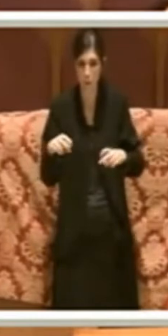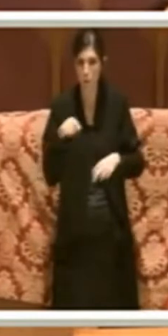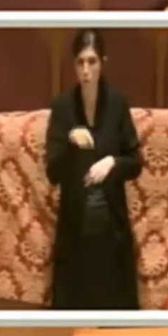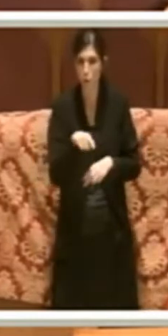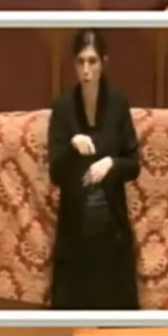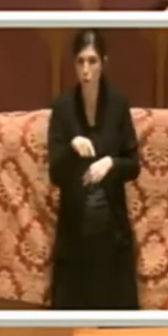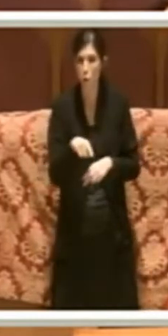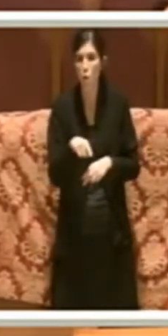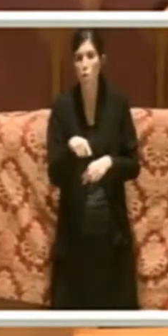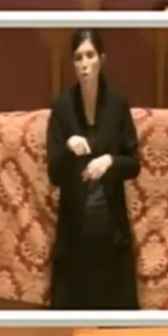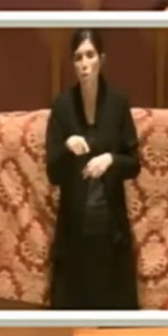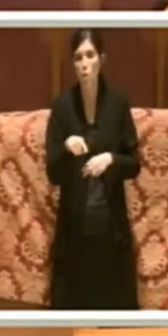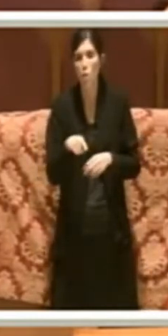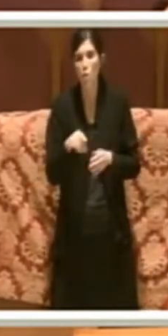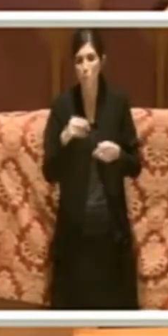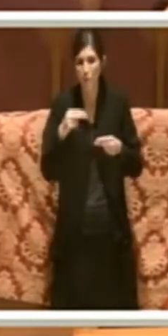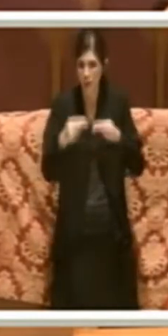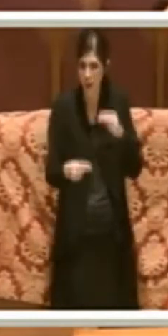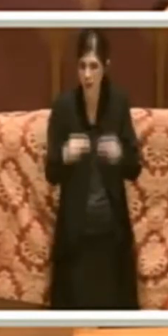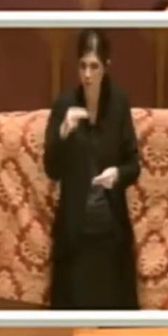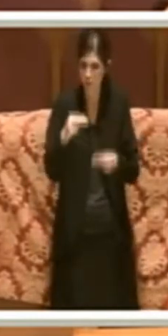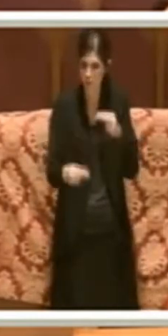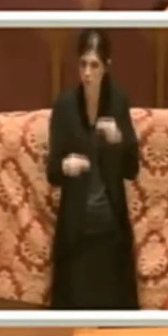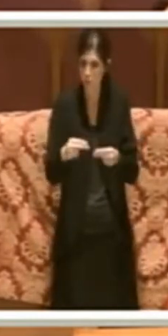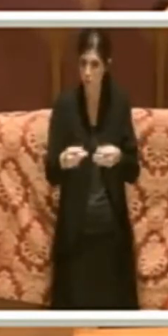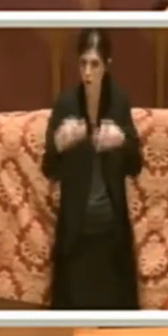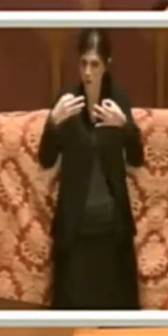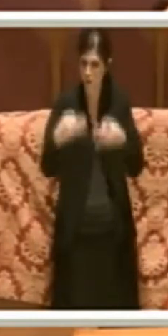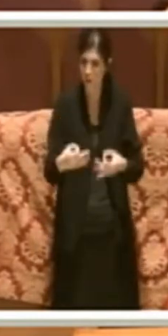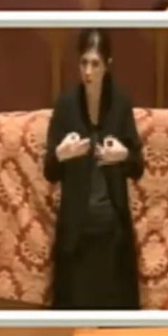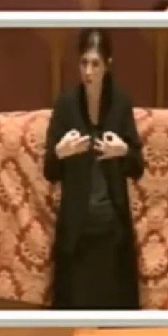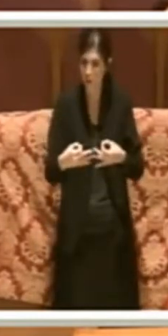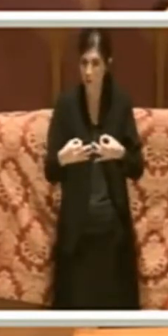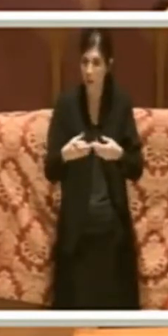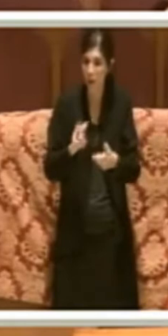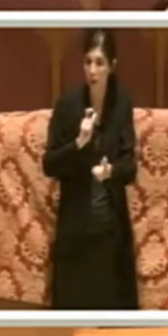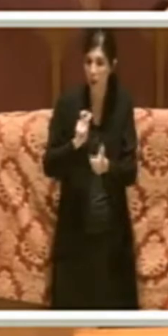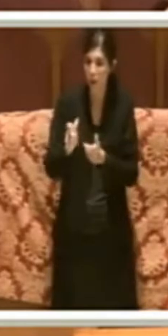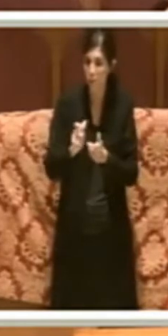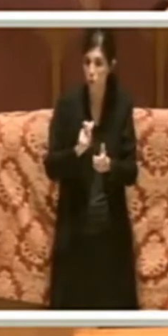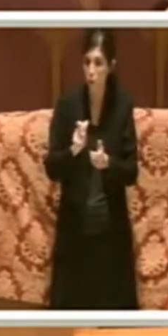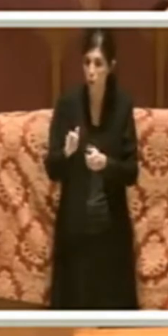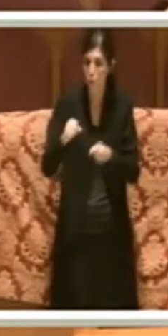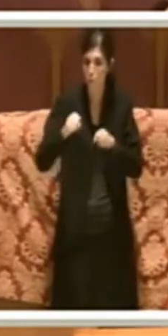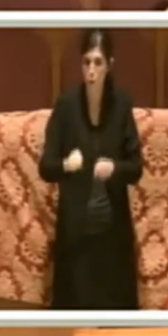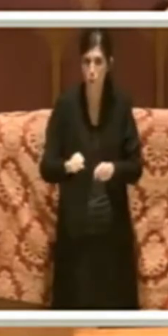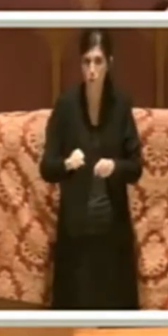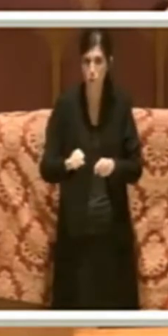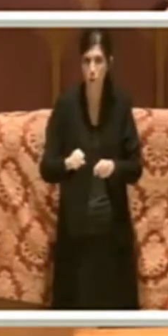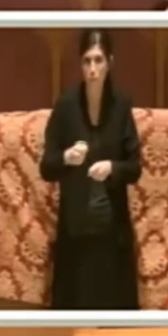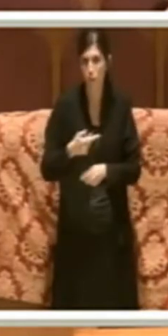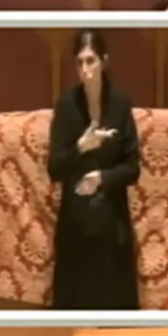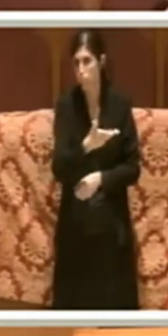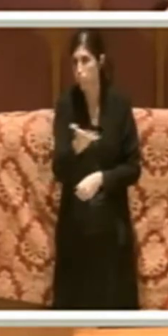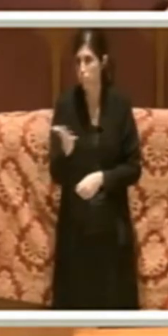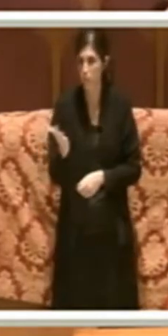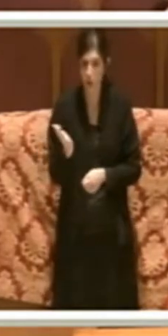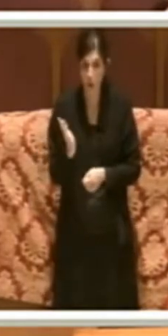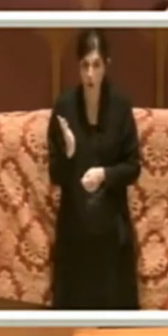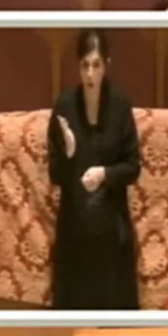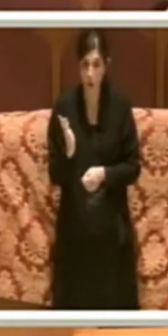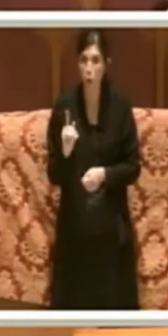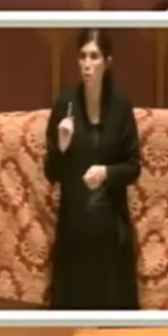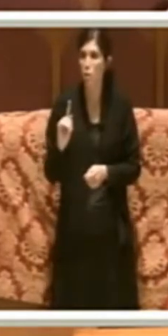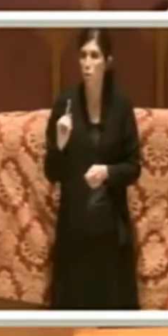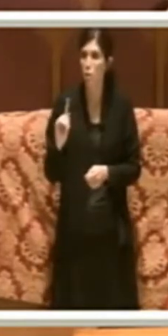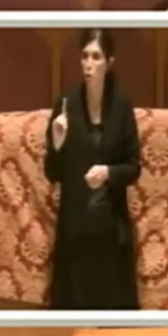bilancio, mi rendo conto che le relazioni possibili sono centinaia. Sì, poi non è che tutti interagiscono con tutti,